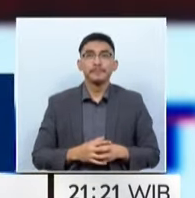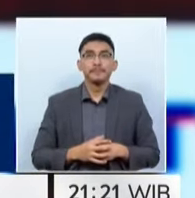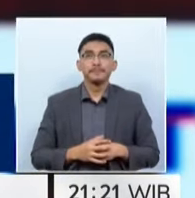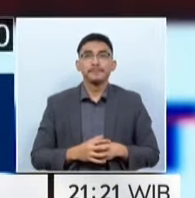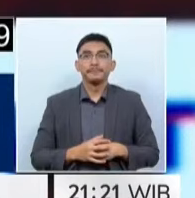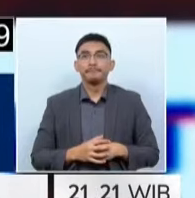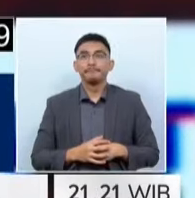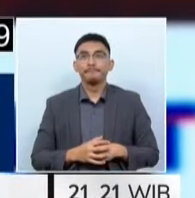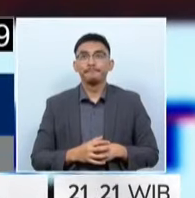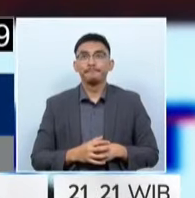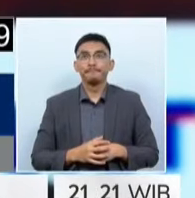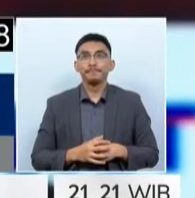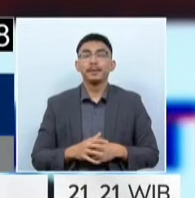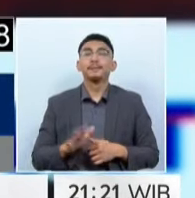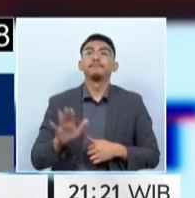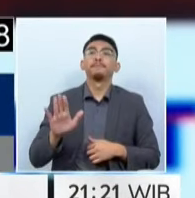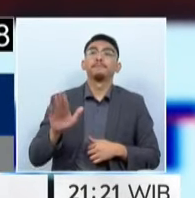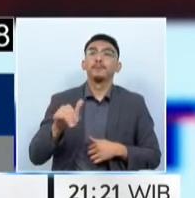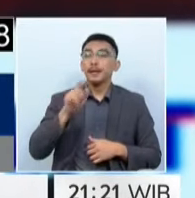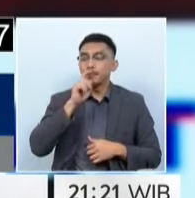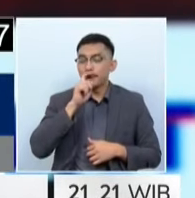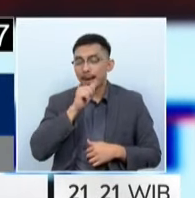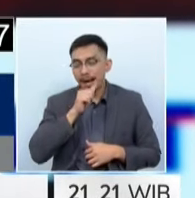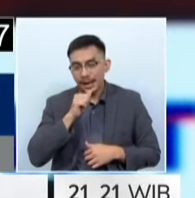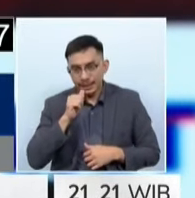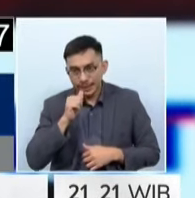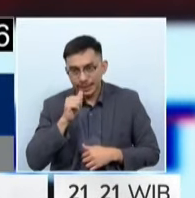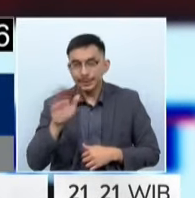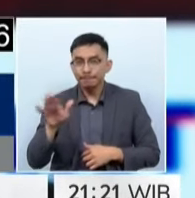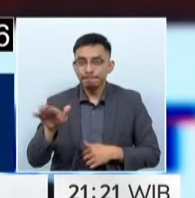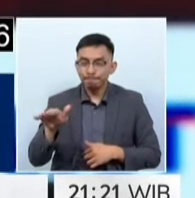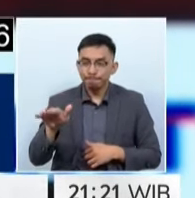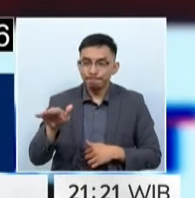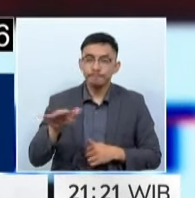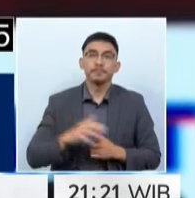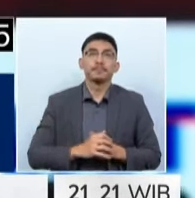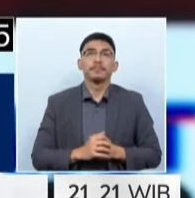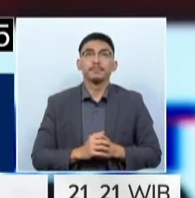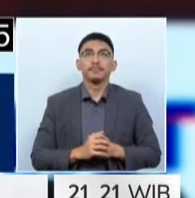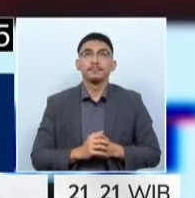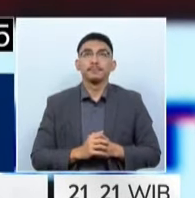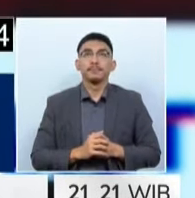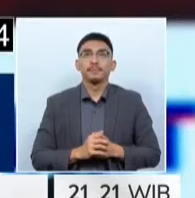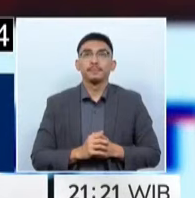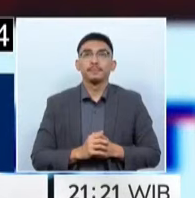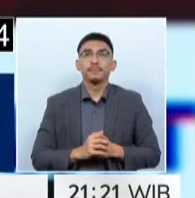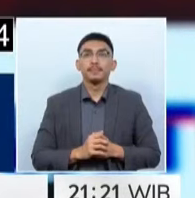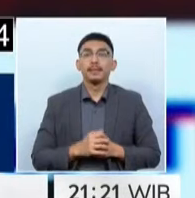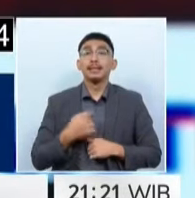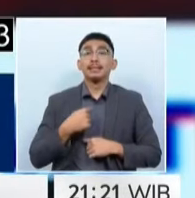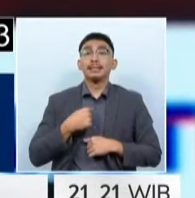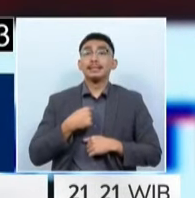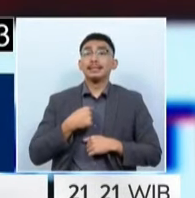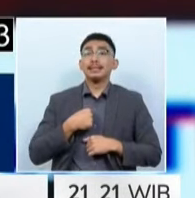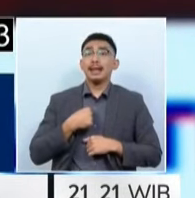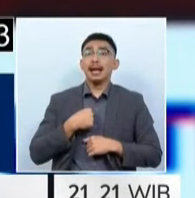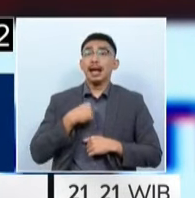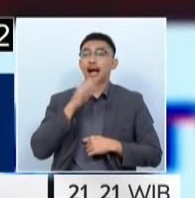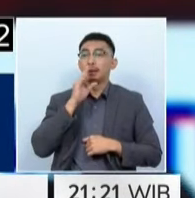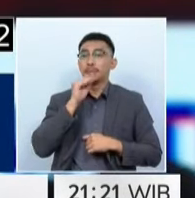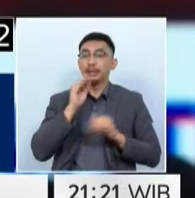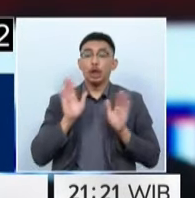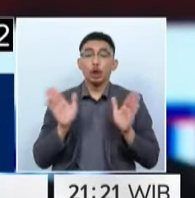Anis Pak Anis Saya tidak bicara tertutup saya bicara